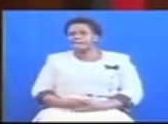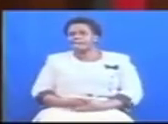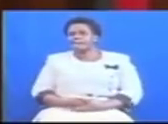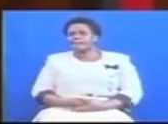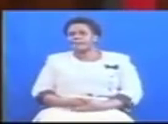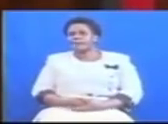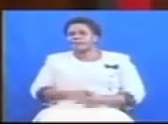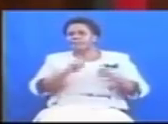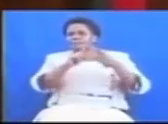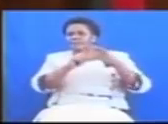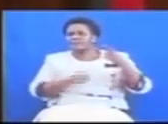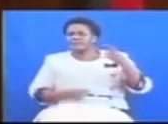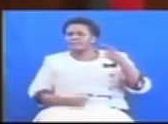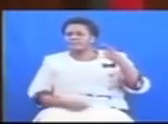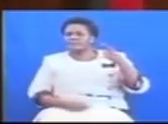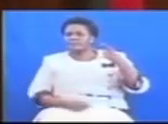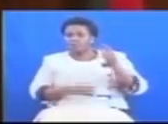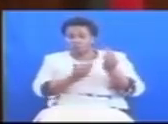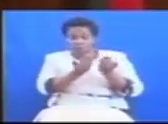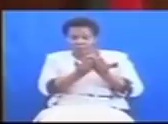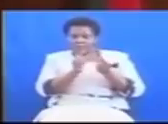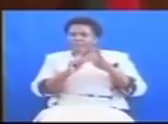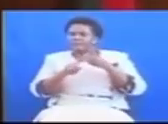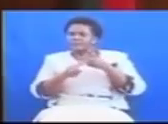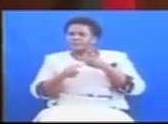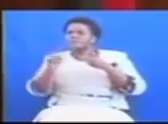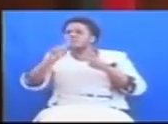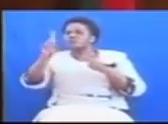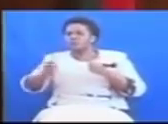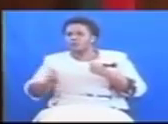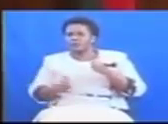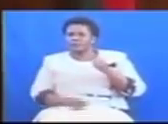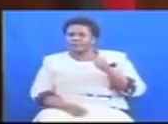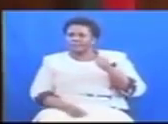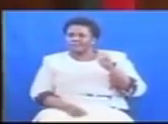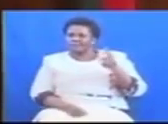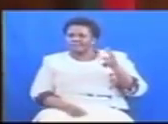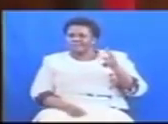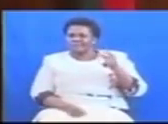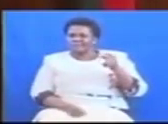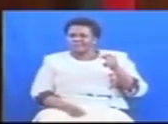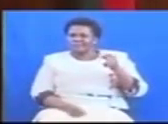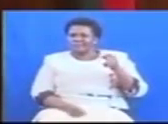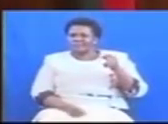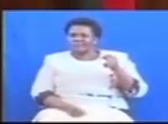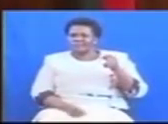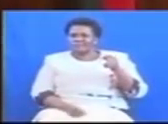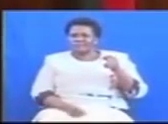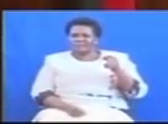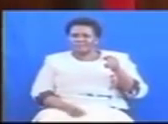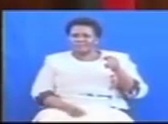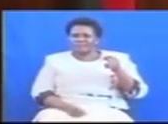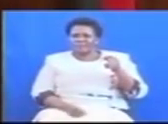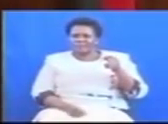mambo mawili, la kwanza ni ombi, la pili ni swali. Mheshimiwa naibu waziri,